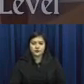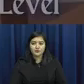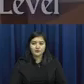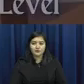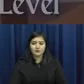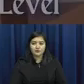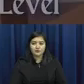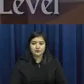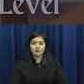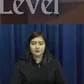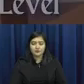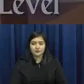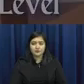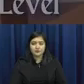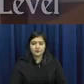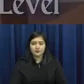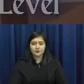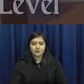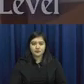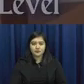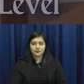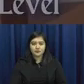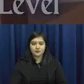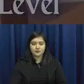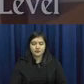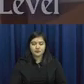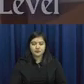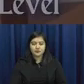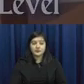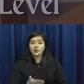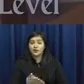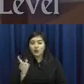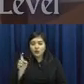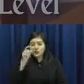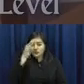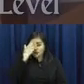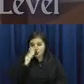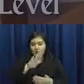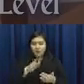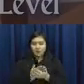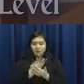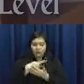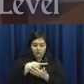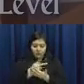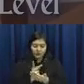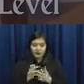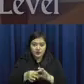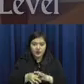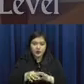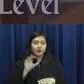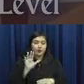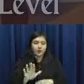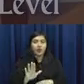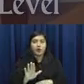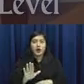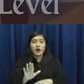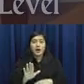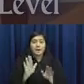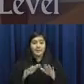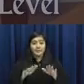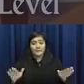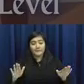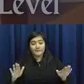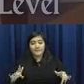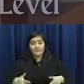ng aspeto ng buhay ng ating mga anak, alam dapat natin at meron tayo dapat involvement patungkol sa mga bagay na yan. That's right.